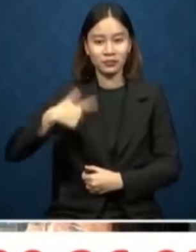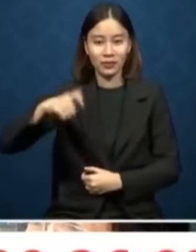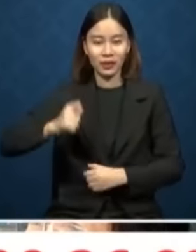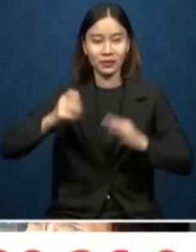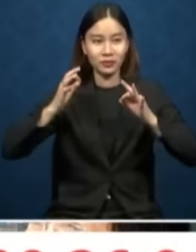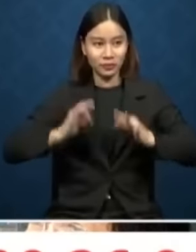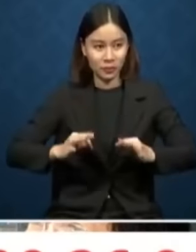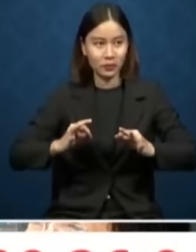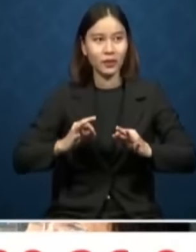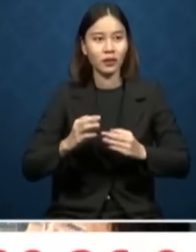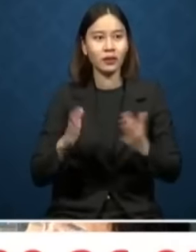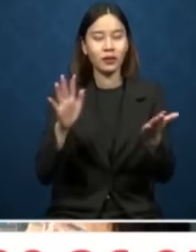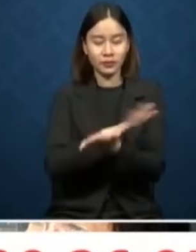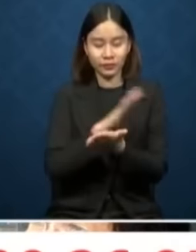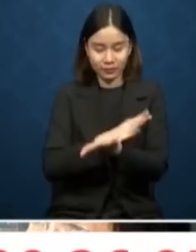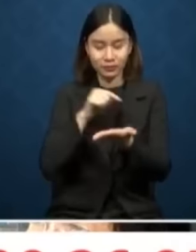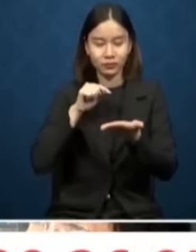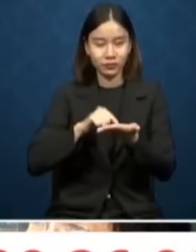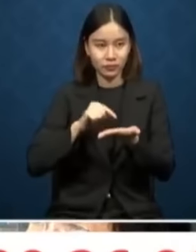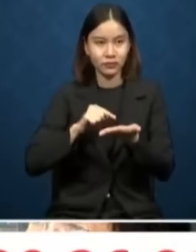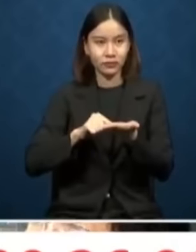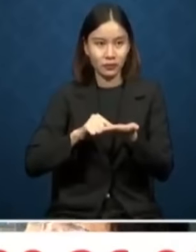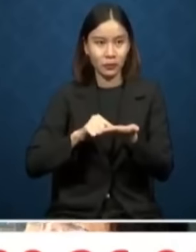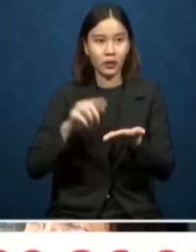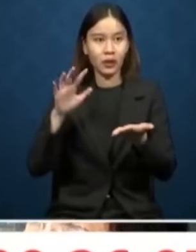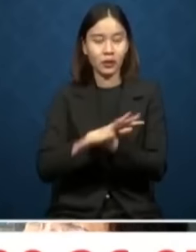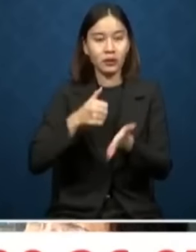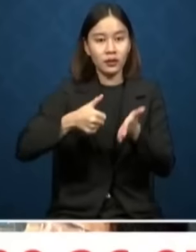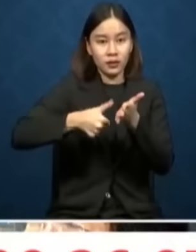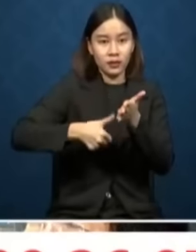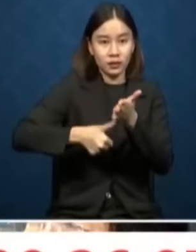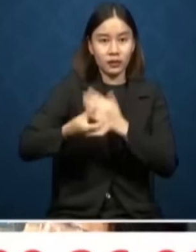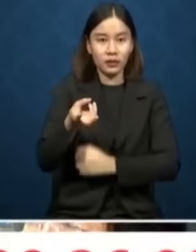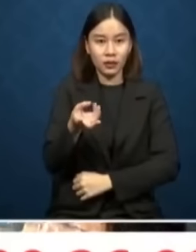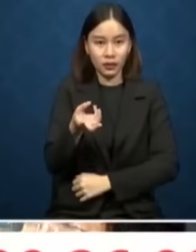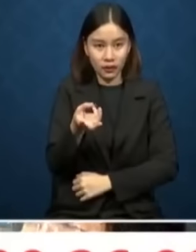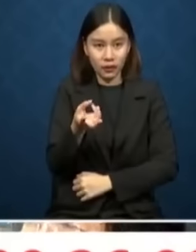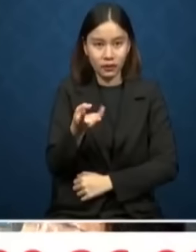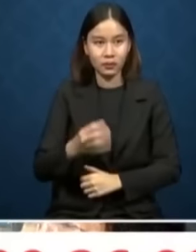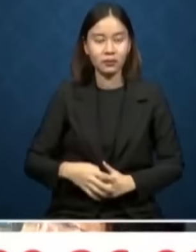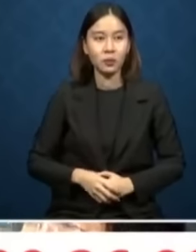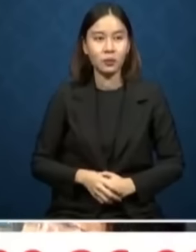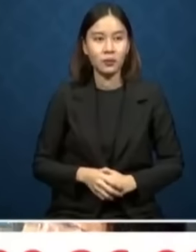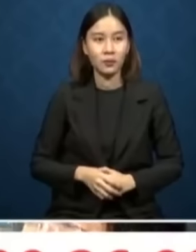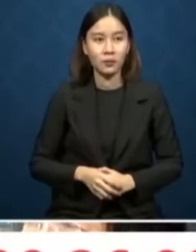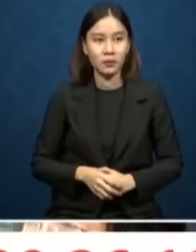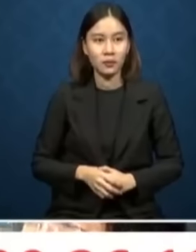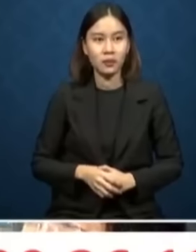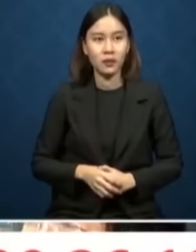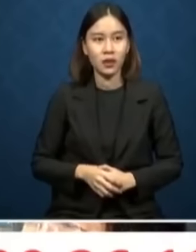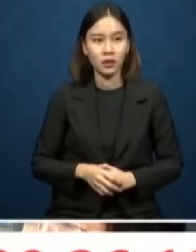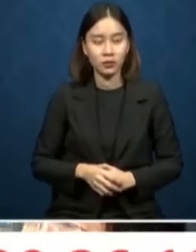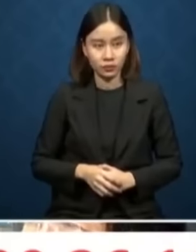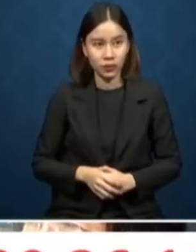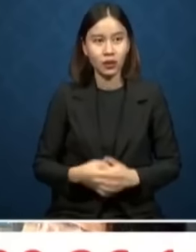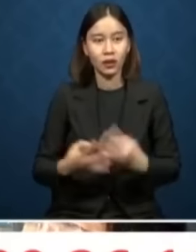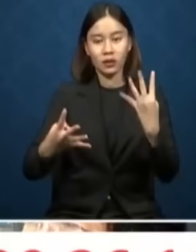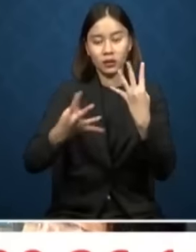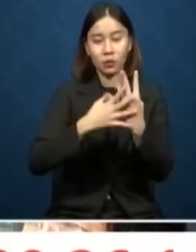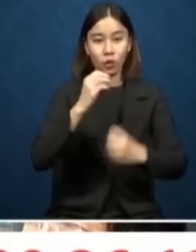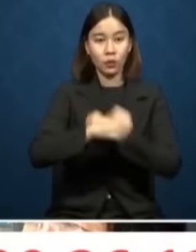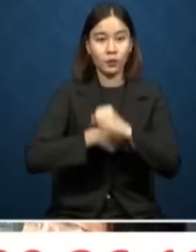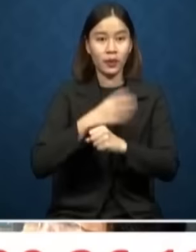เอกสารยังอยู่ในมือผมเนี่ยครับคดีจำนำข้าวขออนุญาตยกมานะครับศาลตัดสินสูงสุดจำคุก58